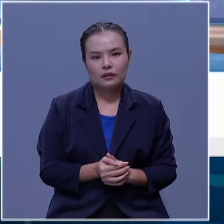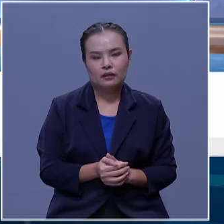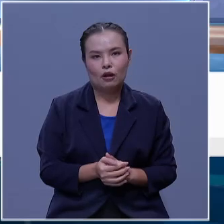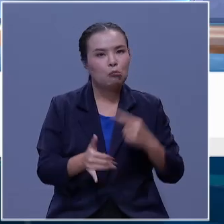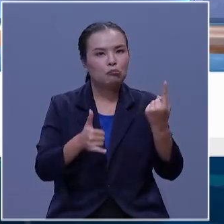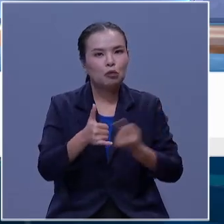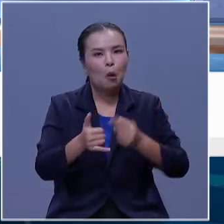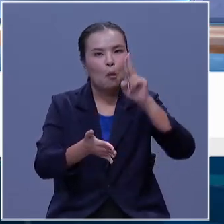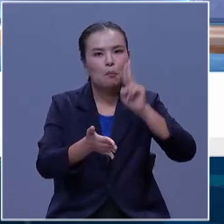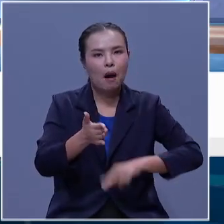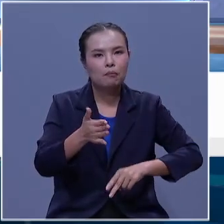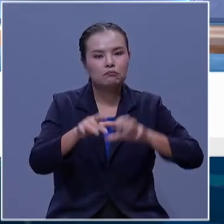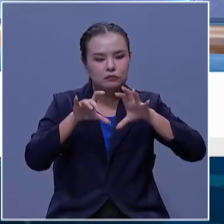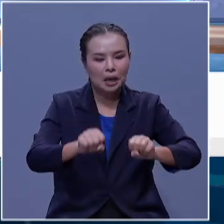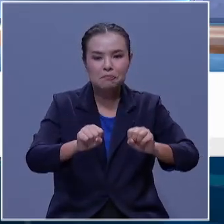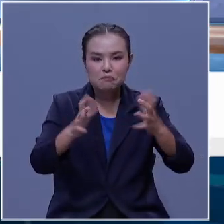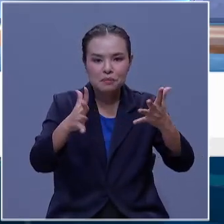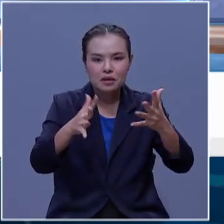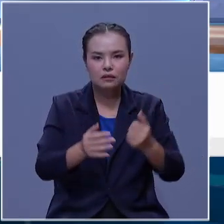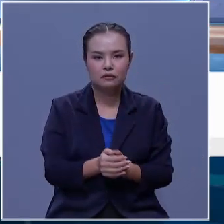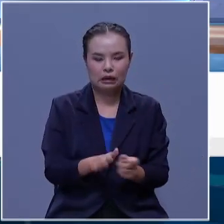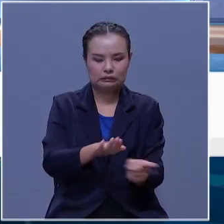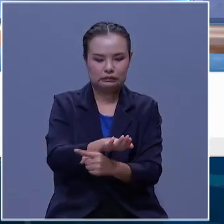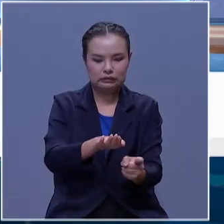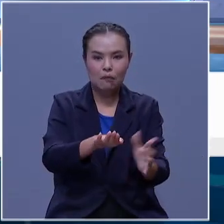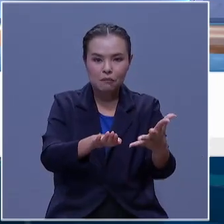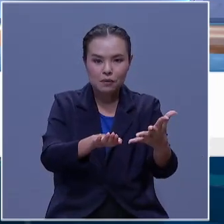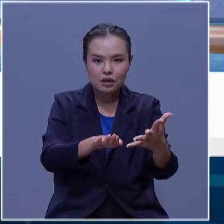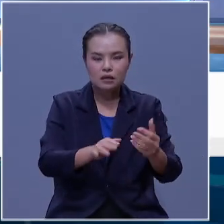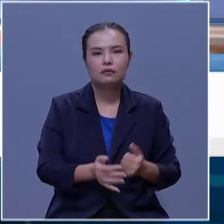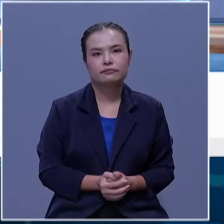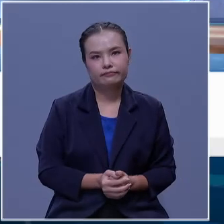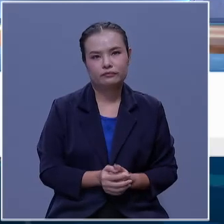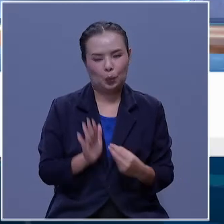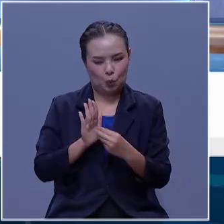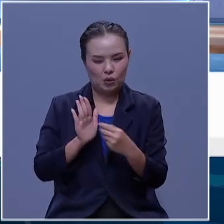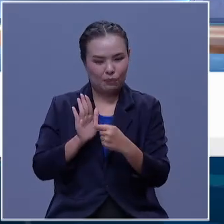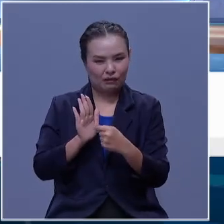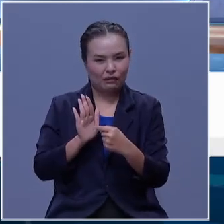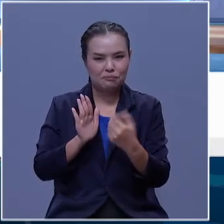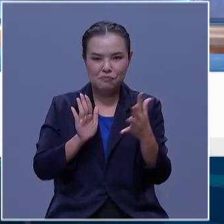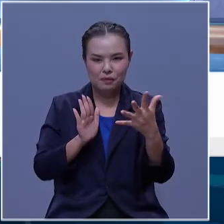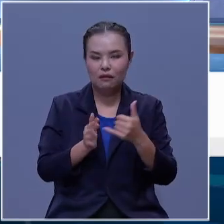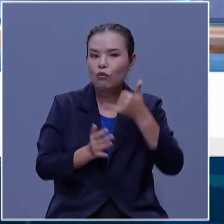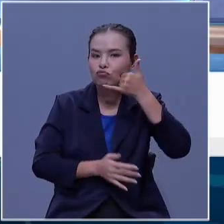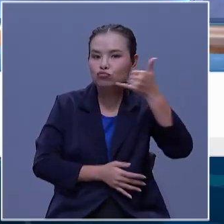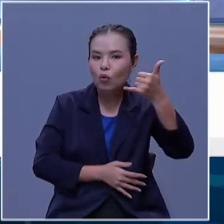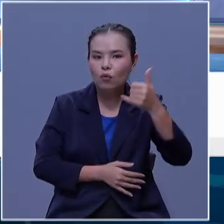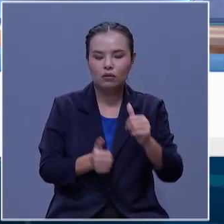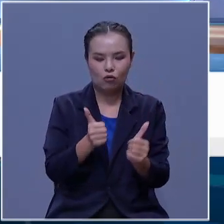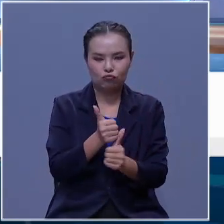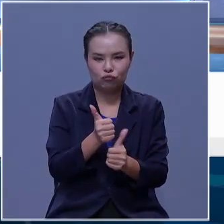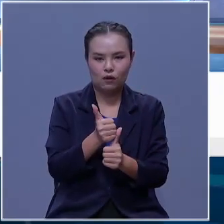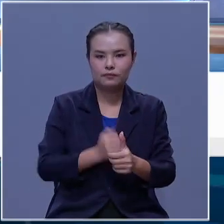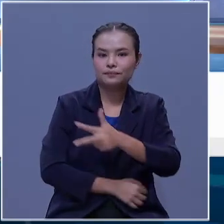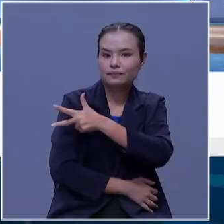กับรถบรรทุกน้ำหนักเกินเลย เพราะไม่เคยชั่งไง ใช่ เพราะไม่มีการชั่งด้านใน นี่แหละเป็นปัญหาเราก็เลยต่อสายไปคุยกับท่านรองศาสตราจ